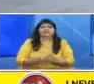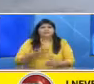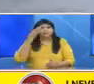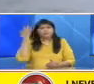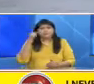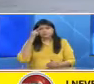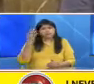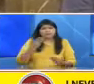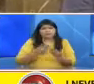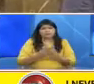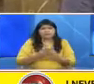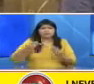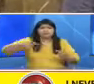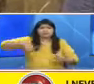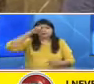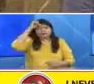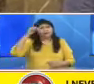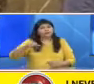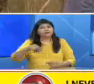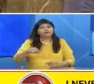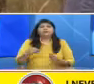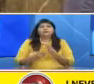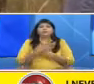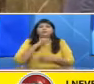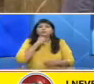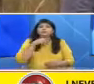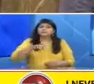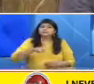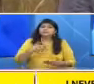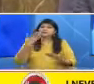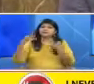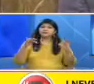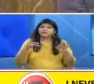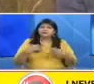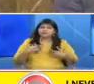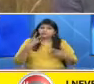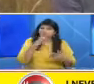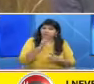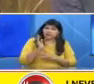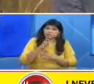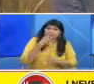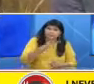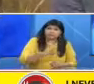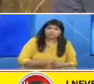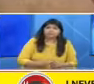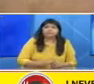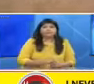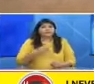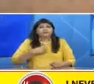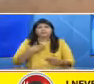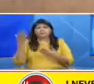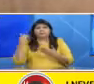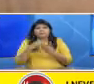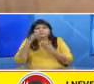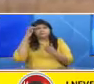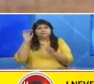सोचा नहीं था कि हमारे देश के और दुनिया के युवा कितनी विविधता भरी चीजों की तरफ ध्यान देते हैं। मैंने भी कभी